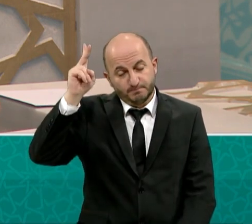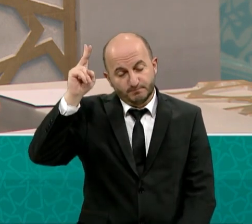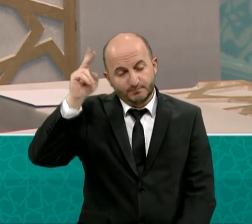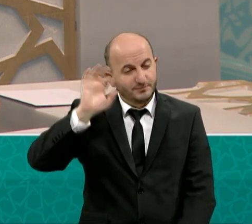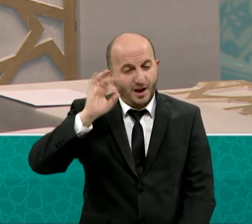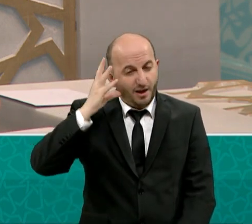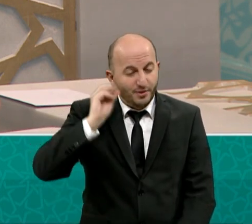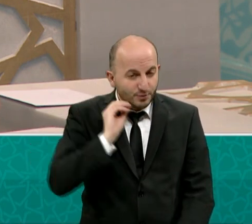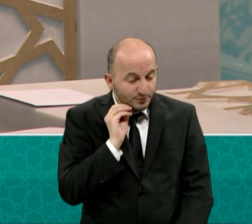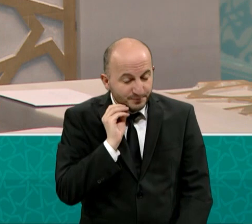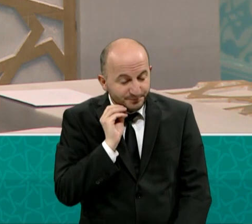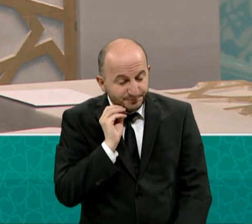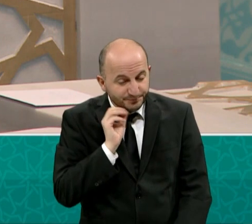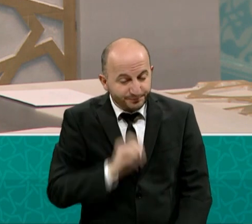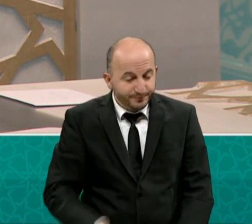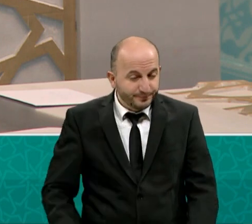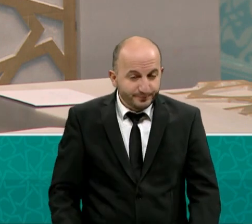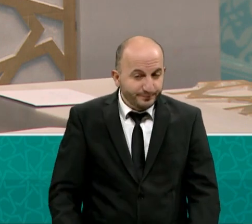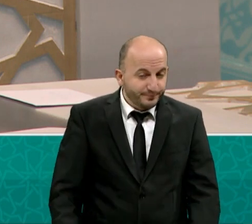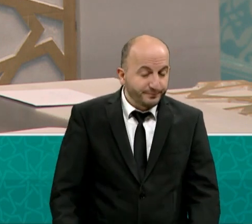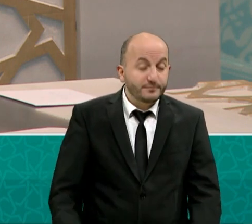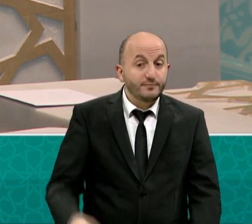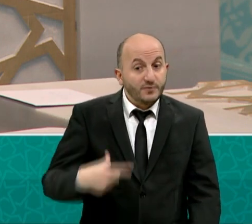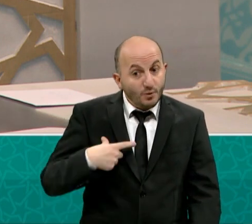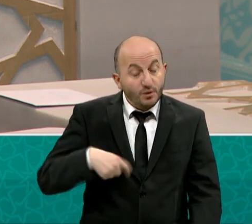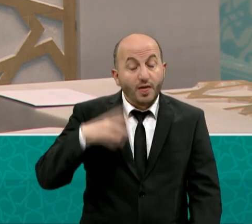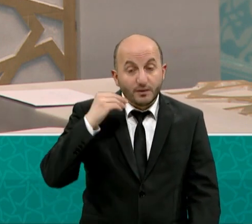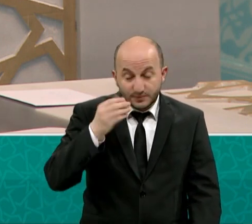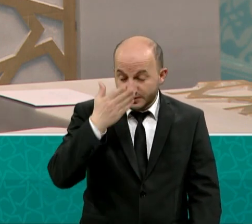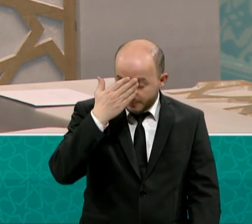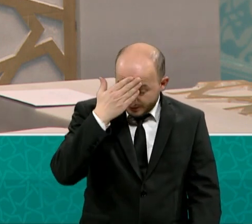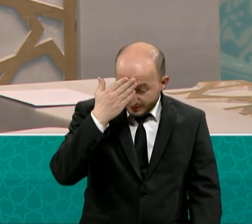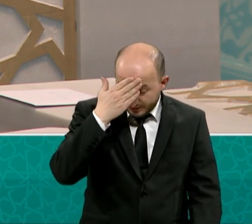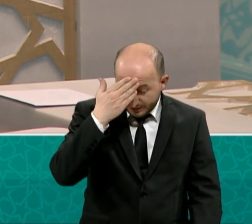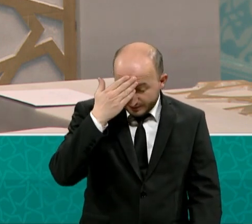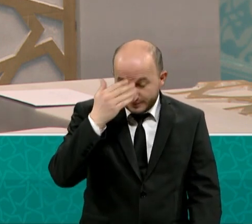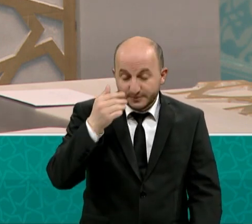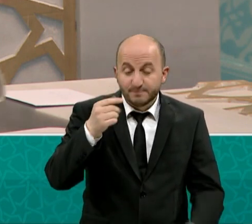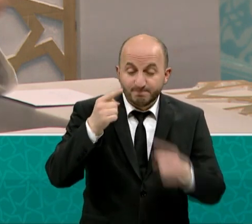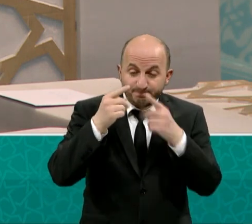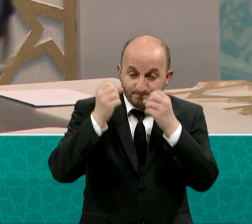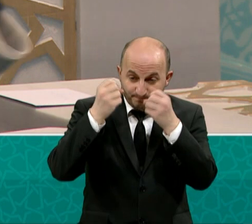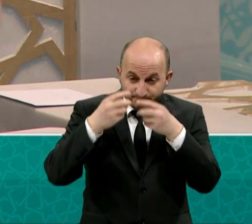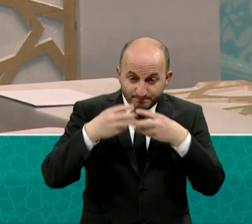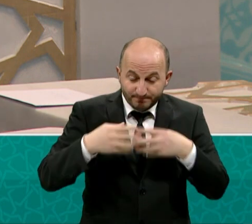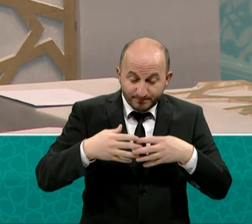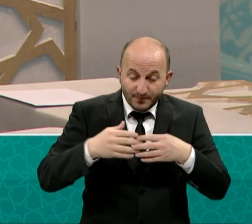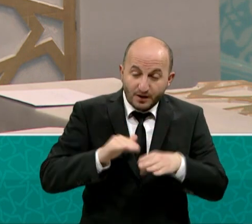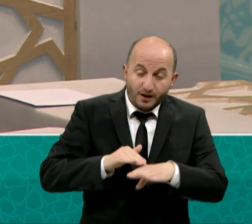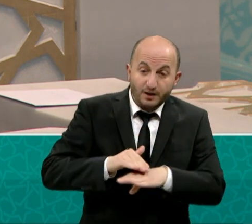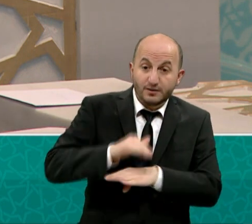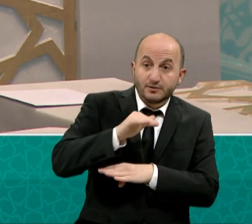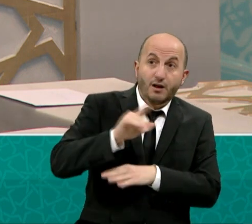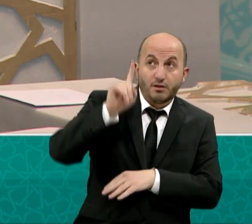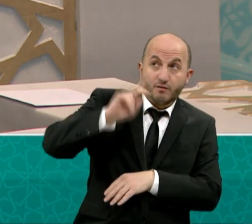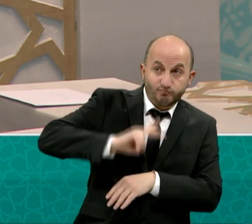ne anlaşılıyor kardeşlerim? Özel anlamda ibadetler zikredildi. Ama bir de hayatım Allah'a aittir